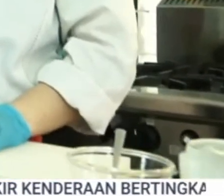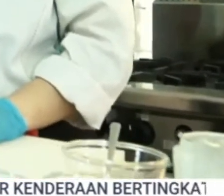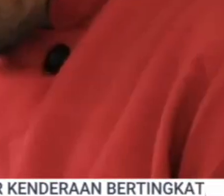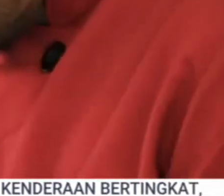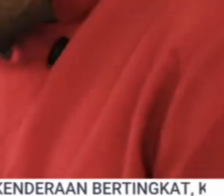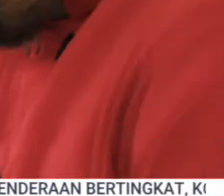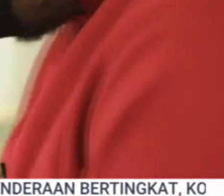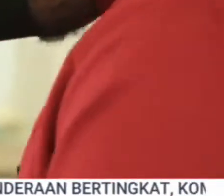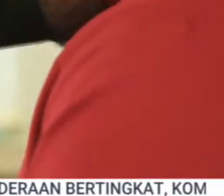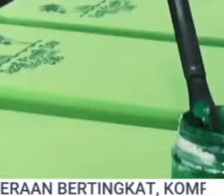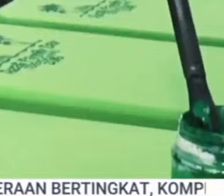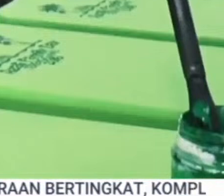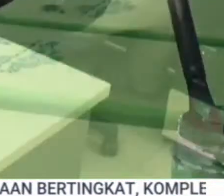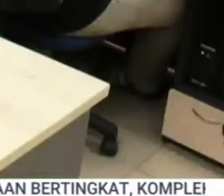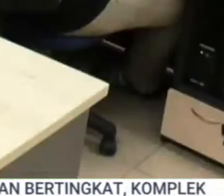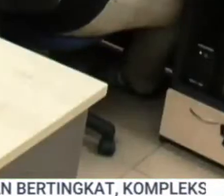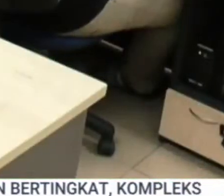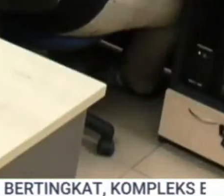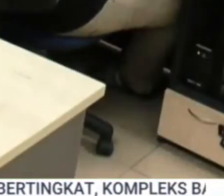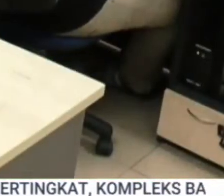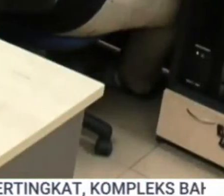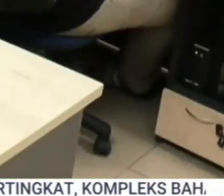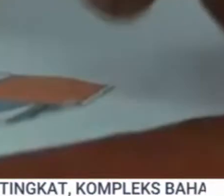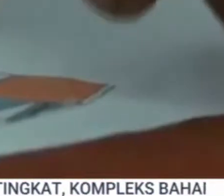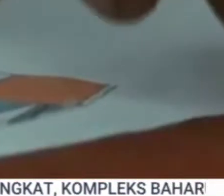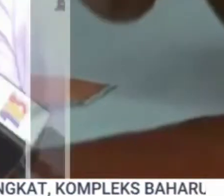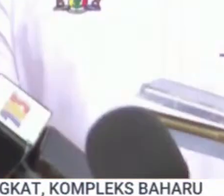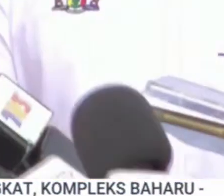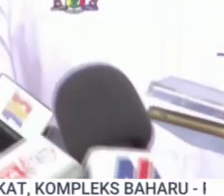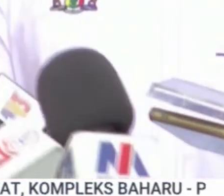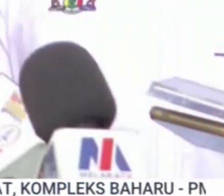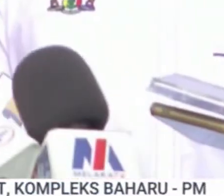semak semula syarat kelayakan OKU sertai TVET.